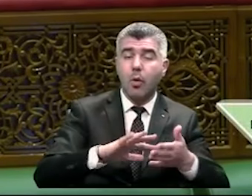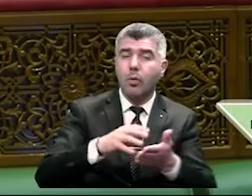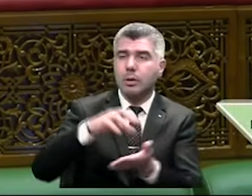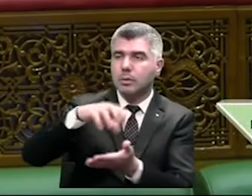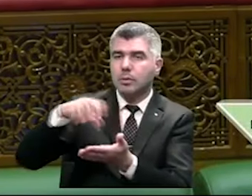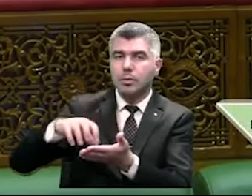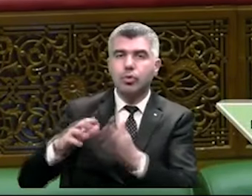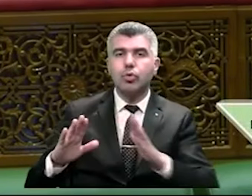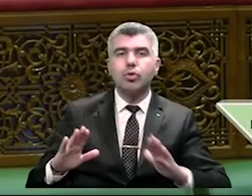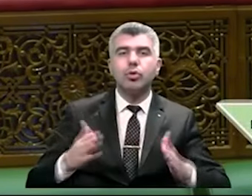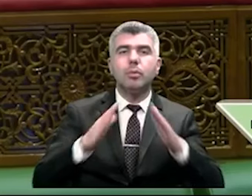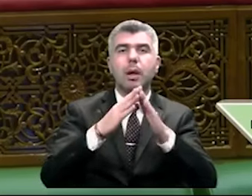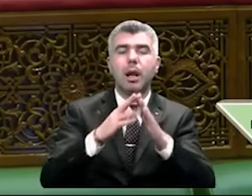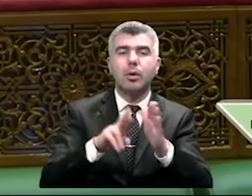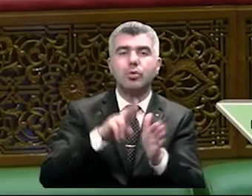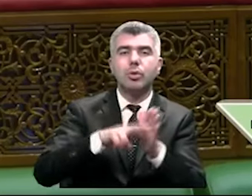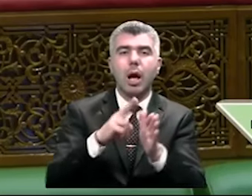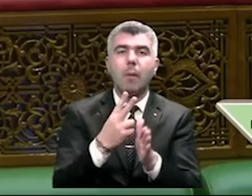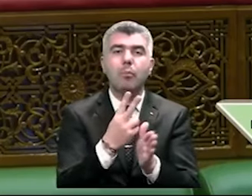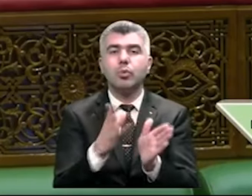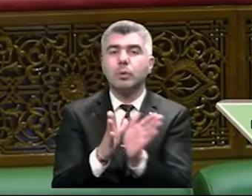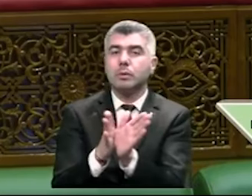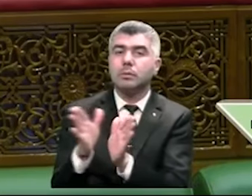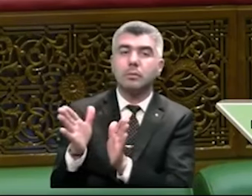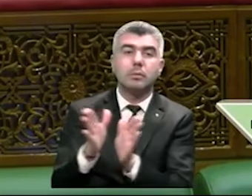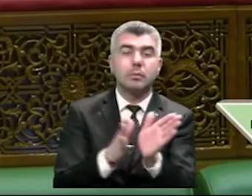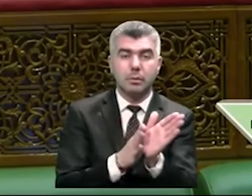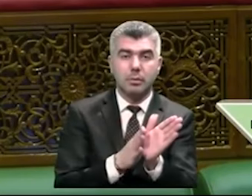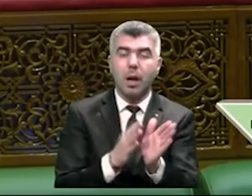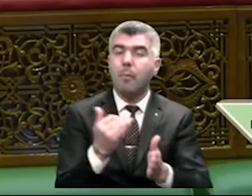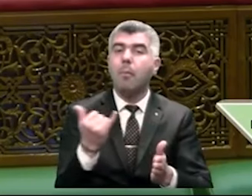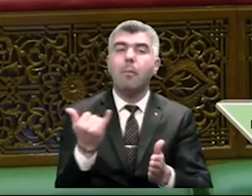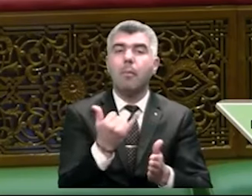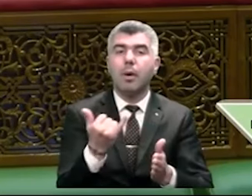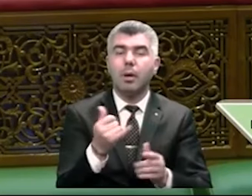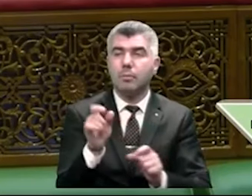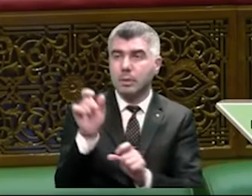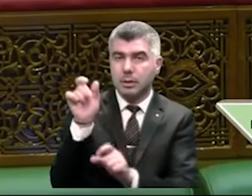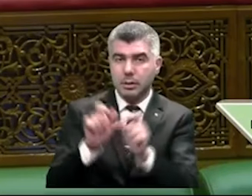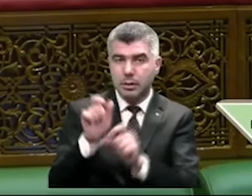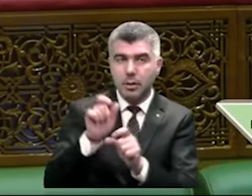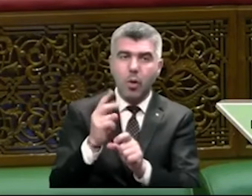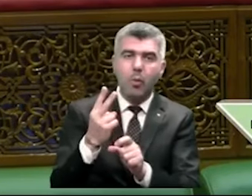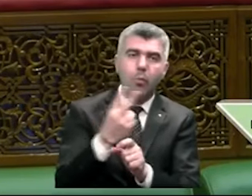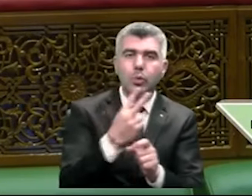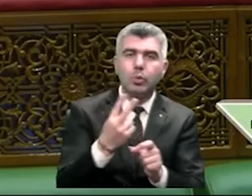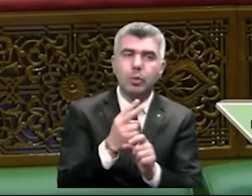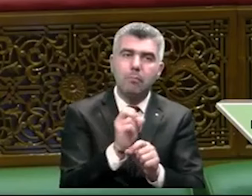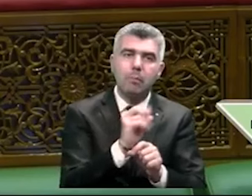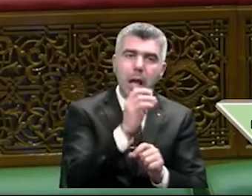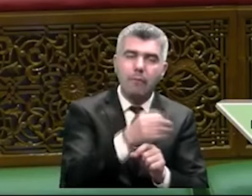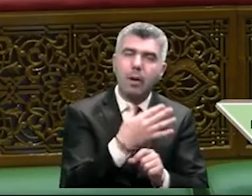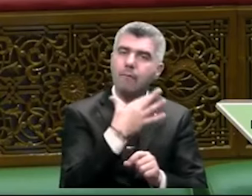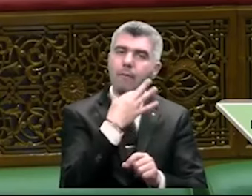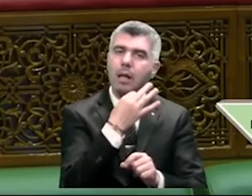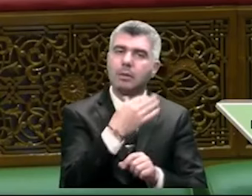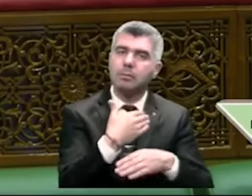الجبليه المعنيه بالجهتين وهو ما سيكون له الاثار الايجابي لساكنه الجهتين معا السيد